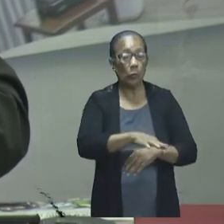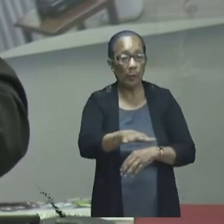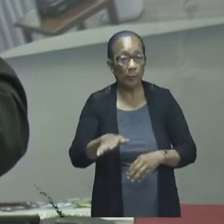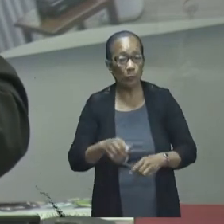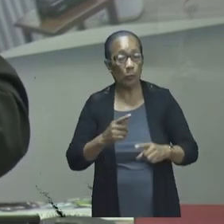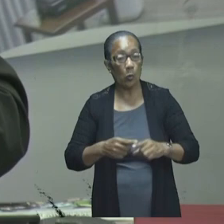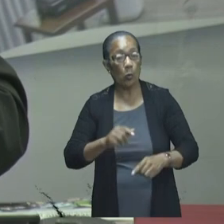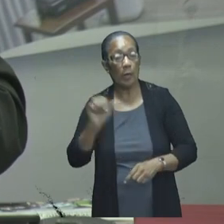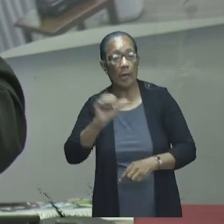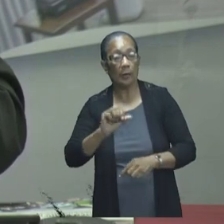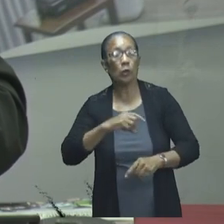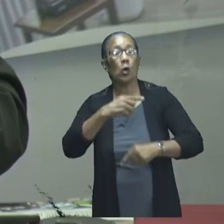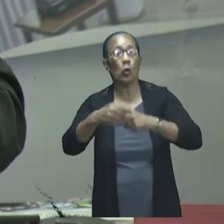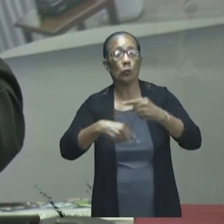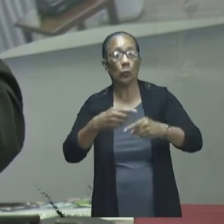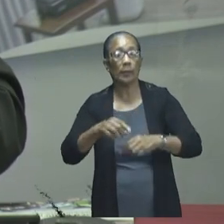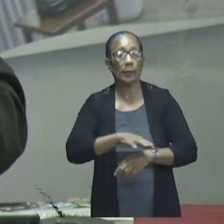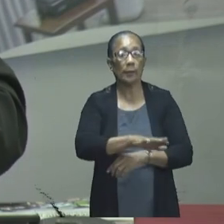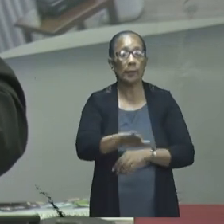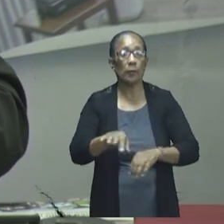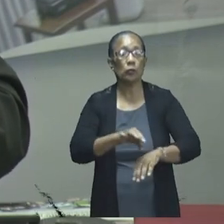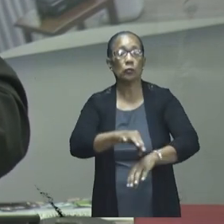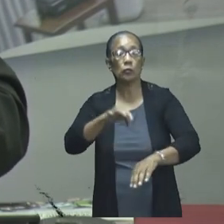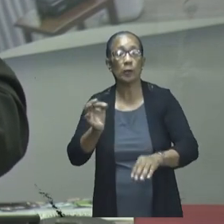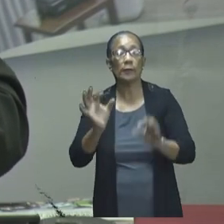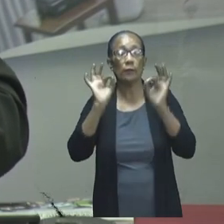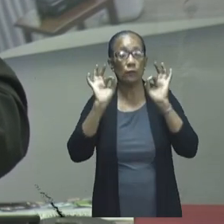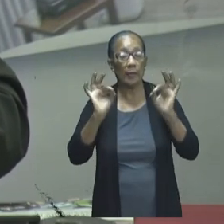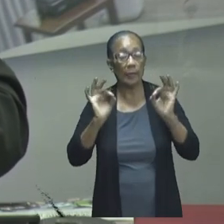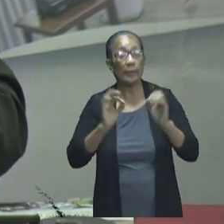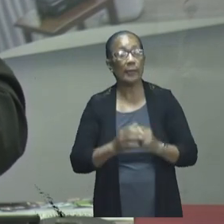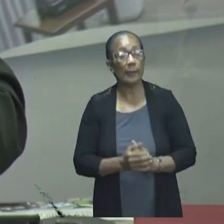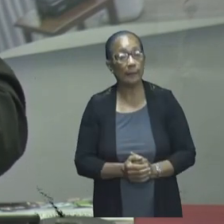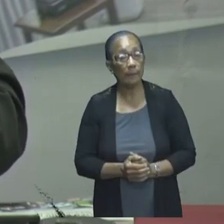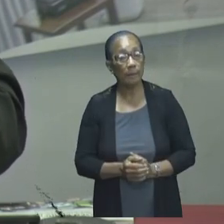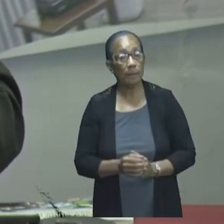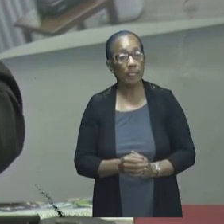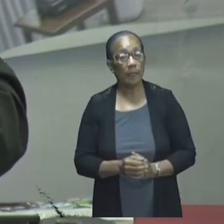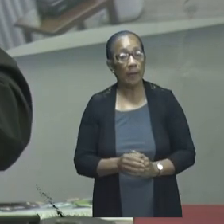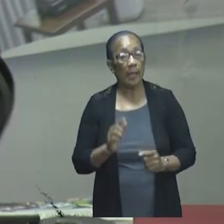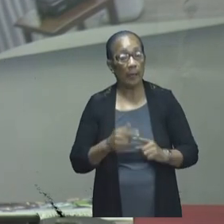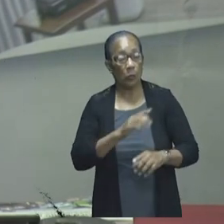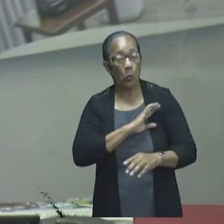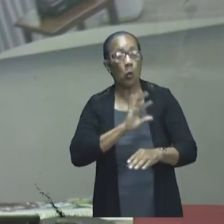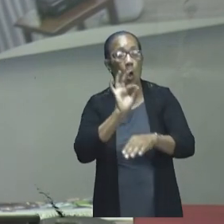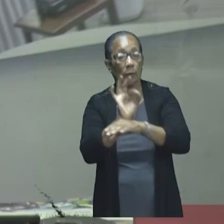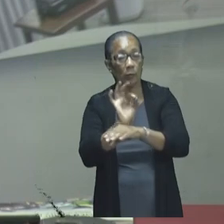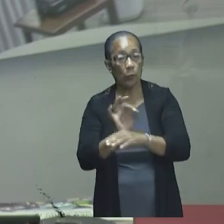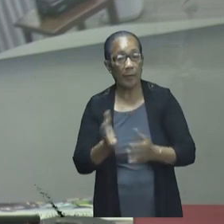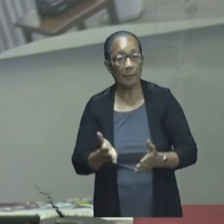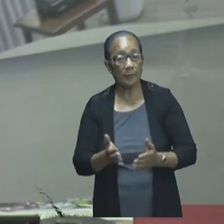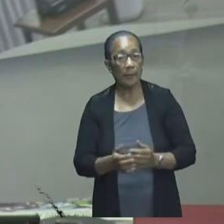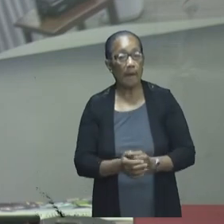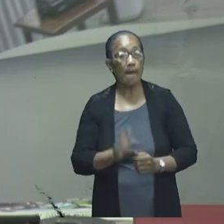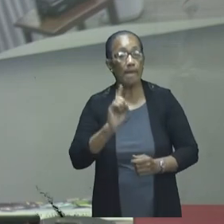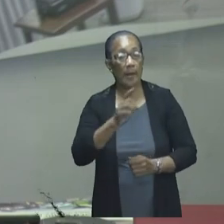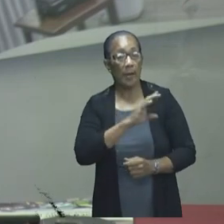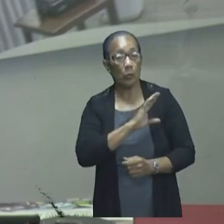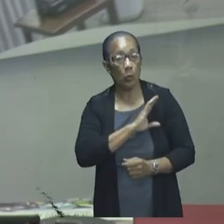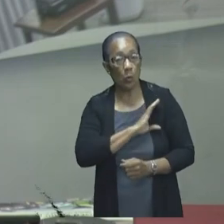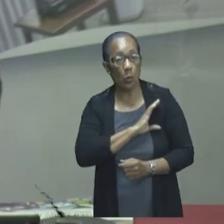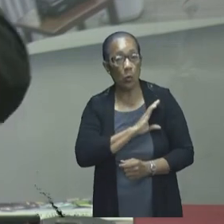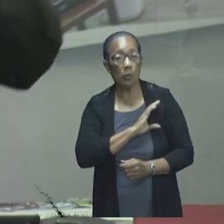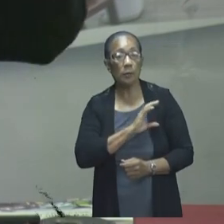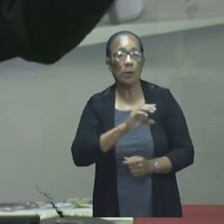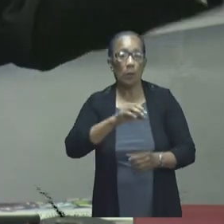ontwikkelingsgebieden veiligheid gezondheid om en gezonde verder en onderwijs maar tegelijkertijd moet je gaan